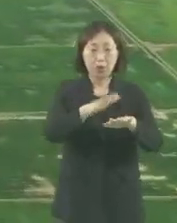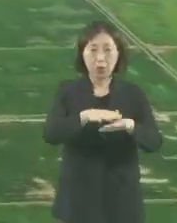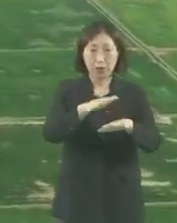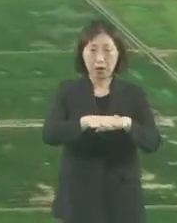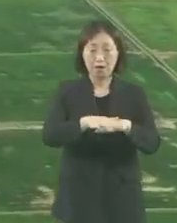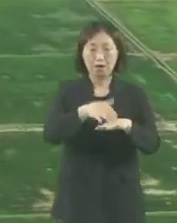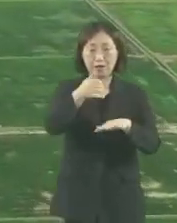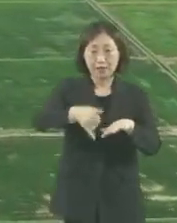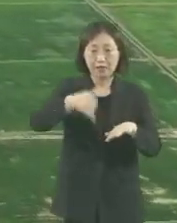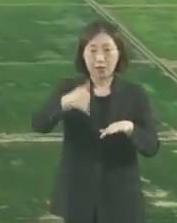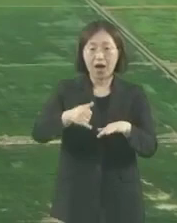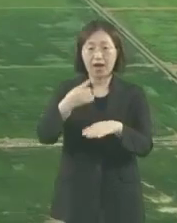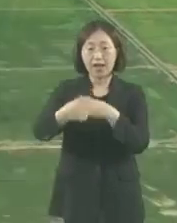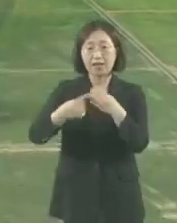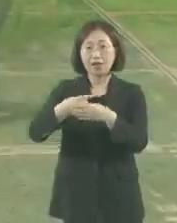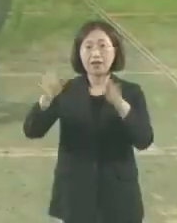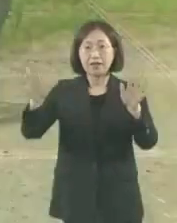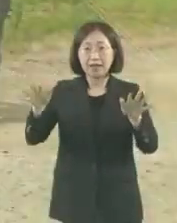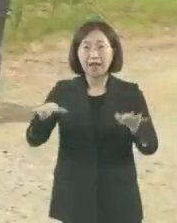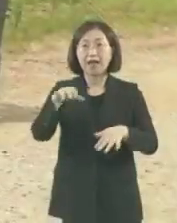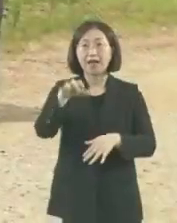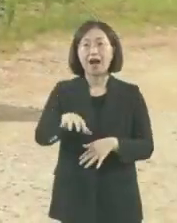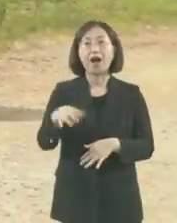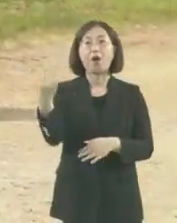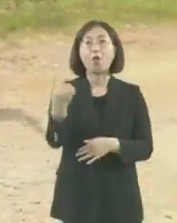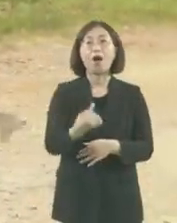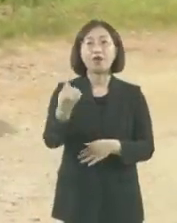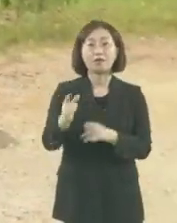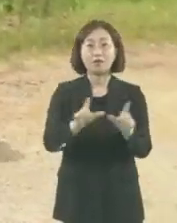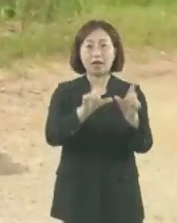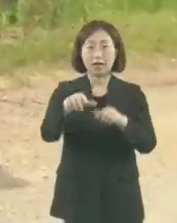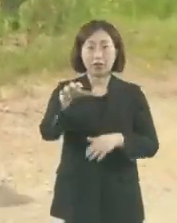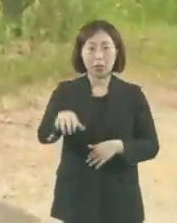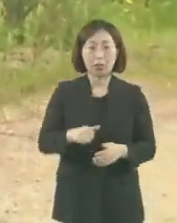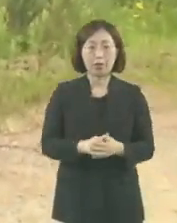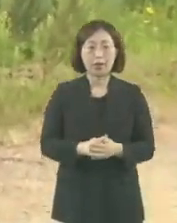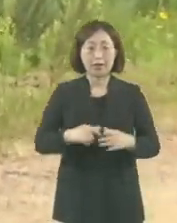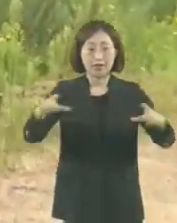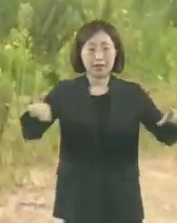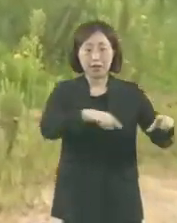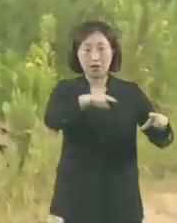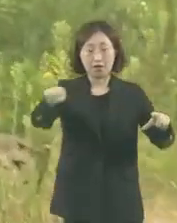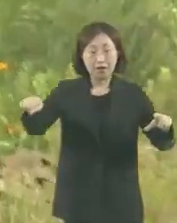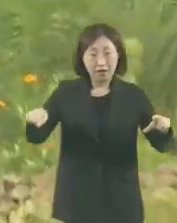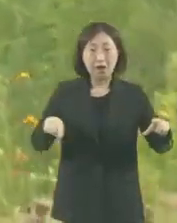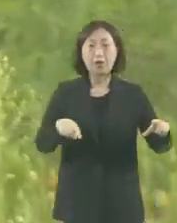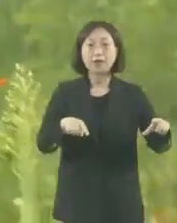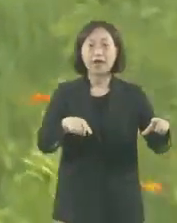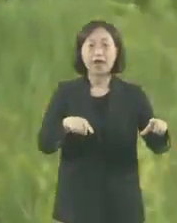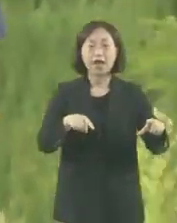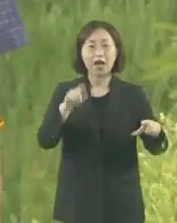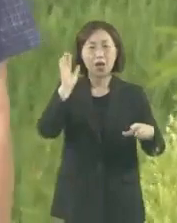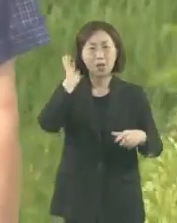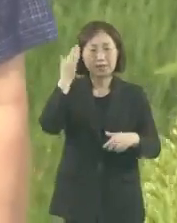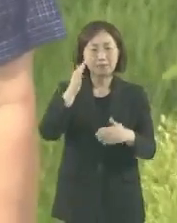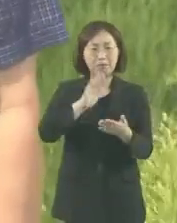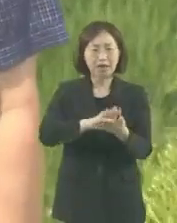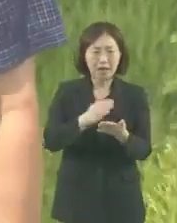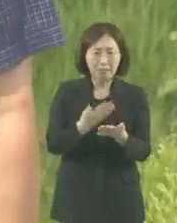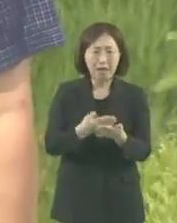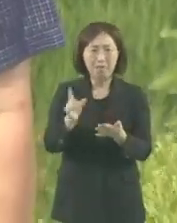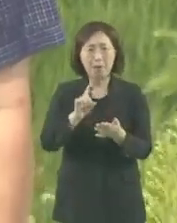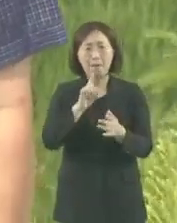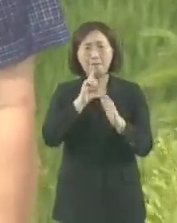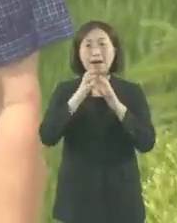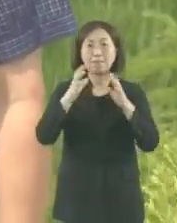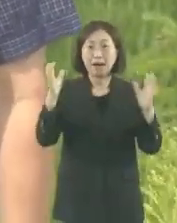인간이 공존하는 곳입니다. 평화롭던 이곳 천수만 간척지 일대가 요즘 시끄러워졌습니다. 동시다발적으로